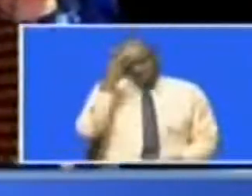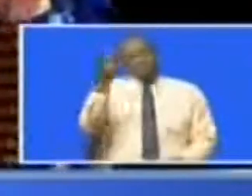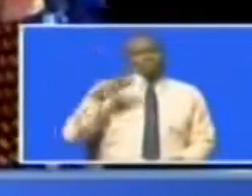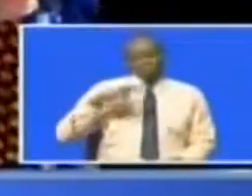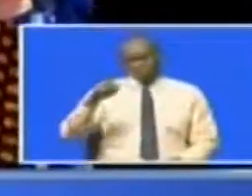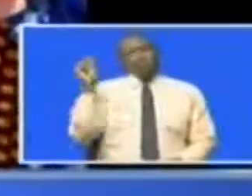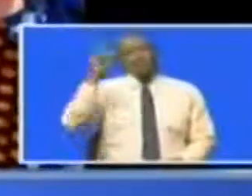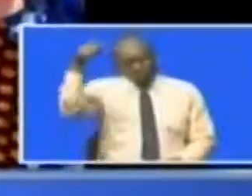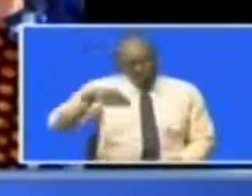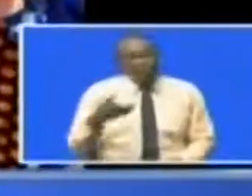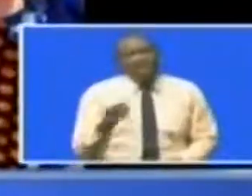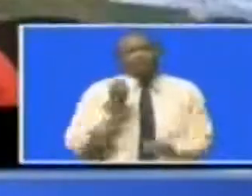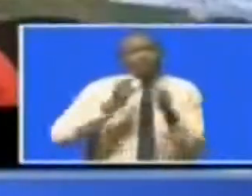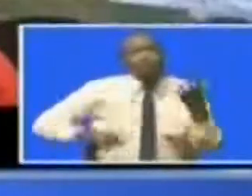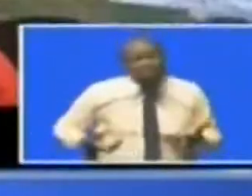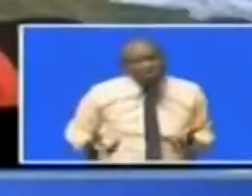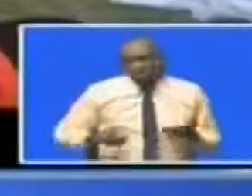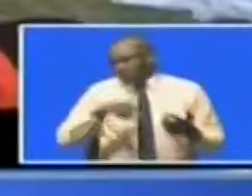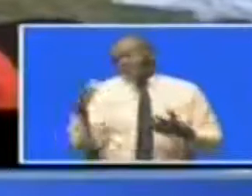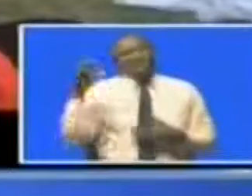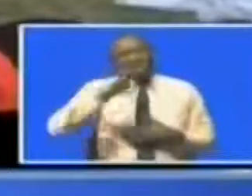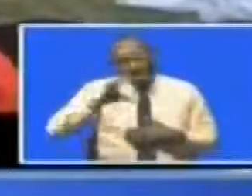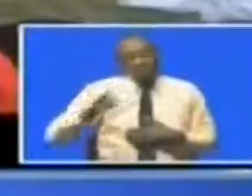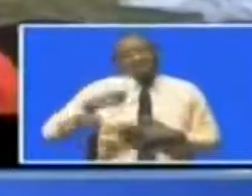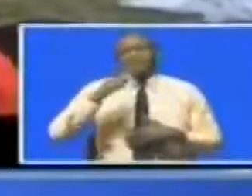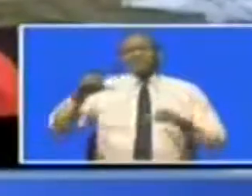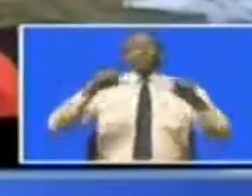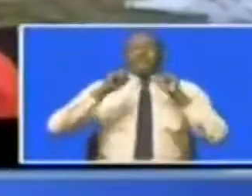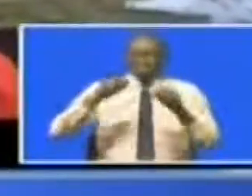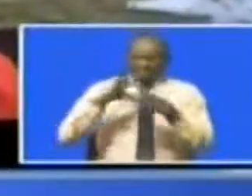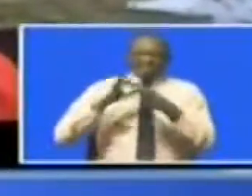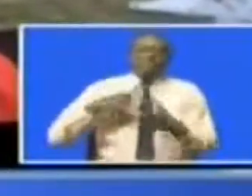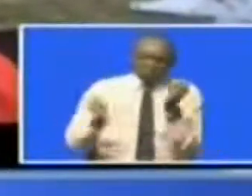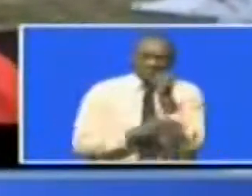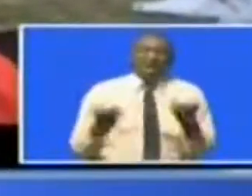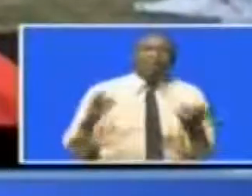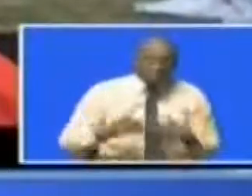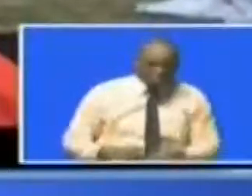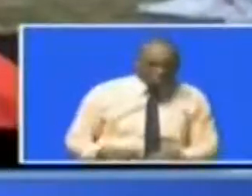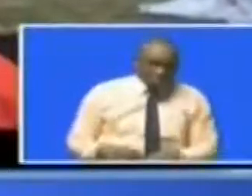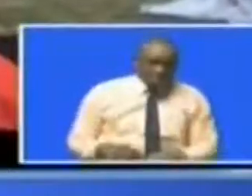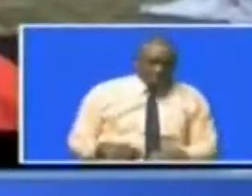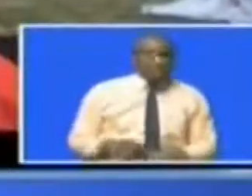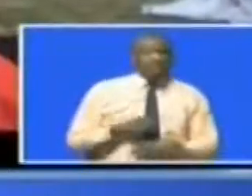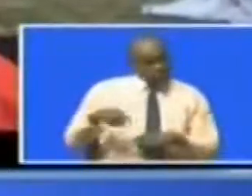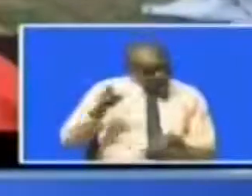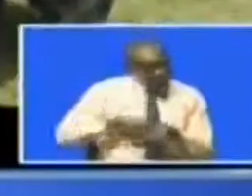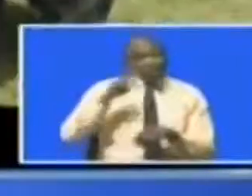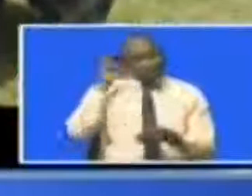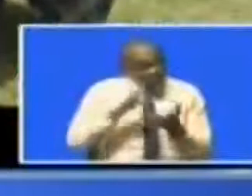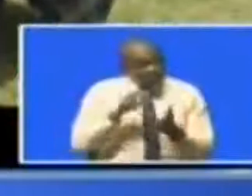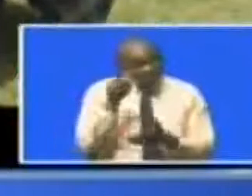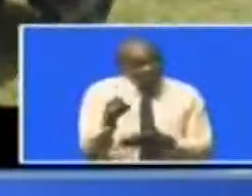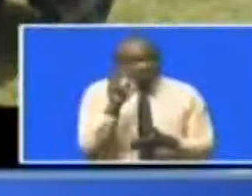wametoka Nairobi, wametoka counties zingine wanakuja kutuambia kwa mila yetu ni mbaya. But tulipogundua kwamba